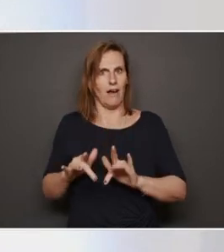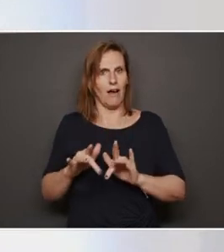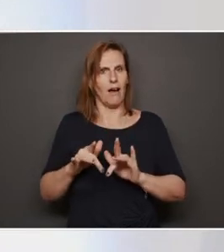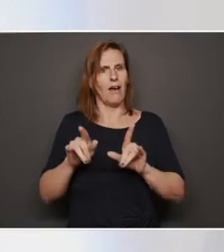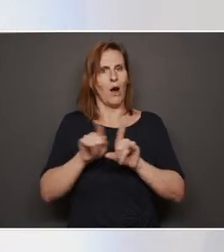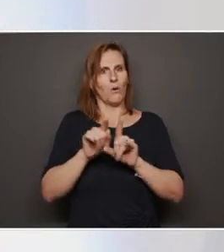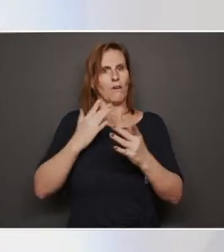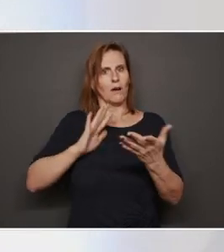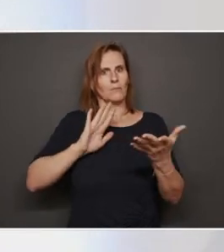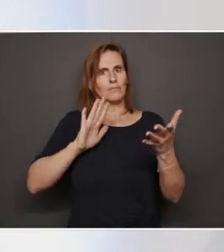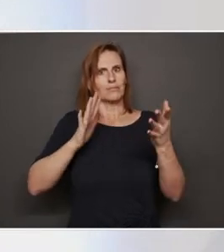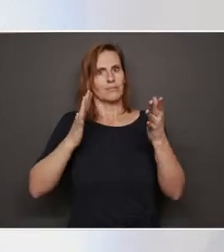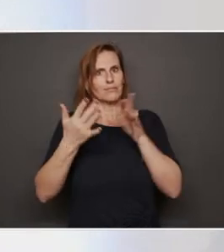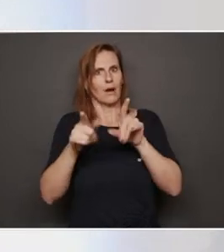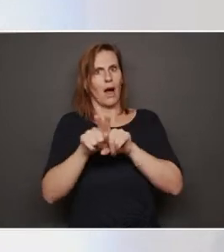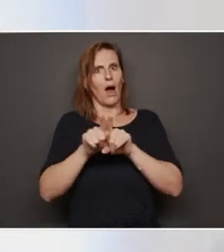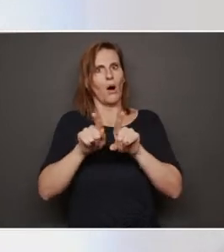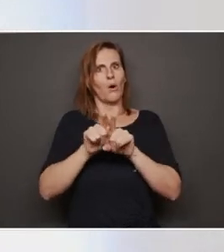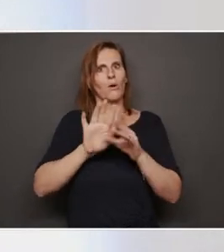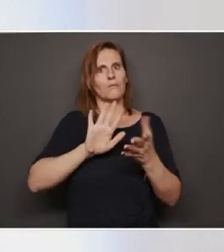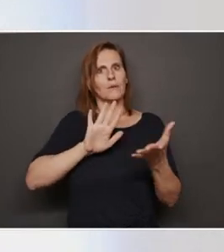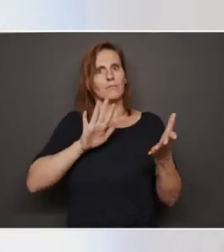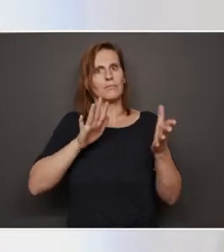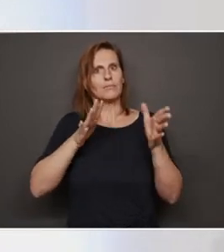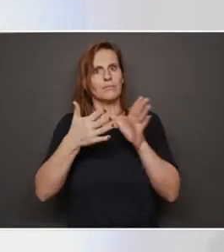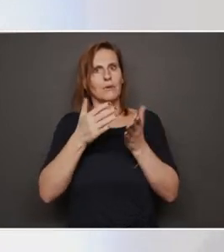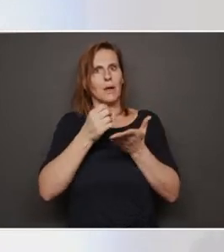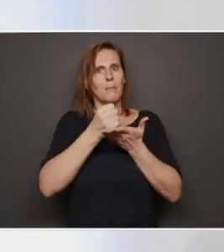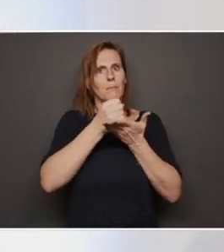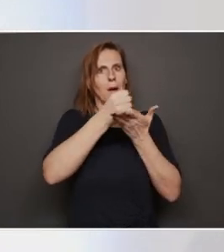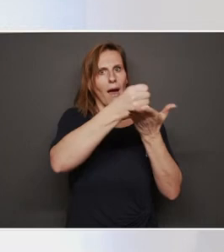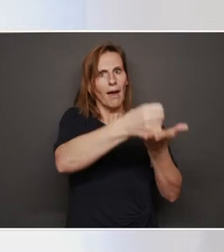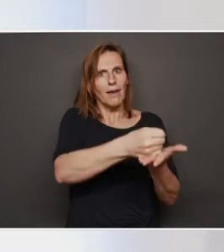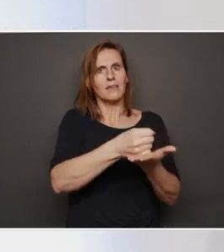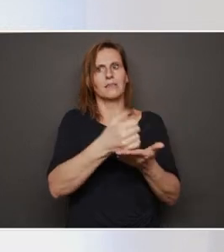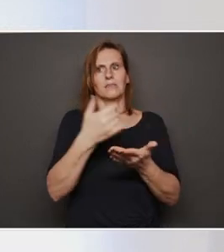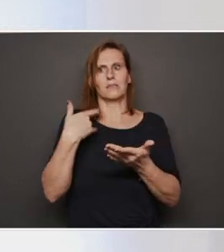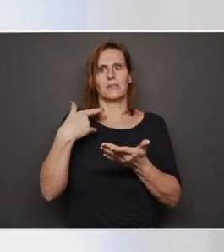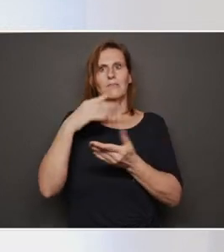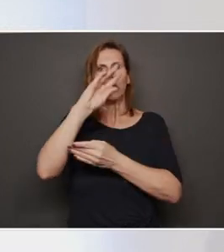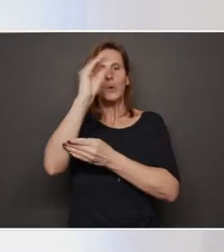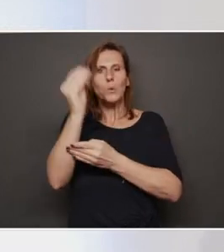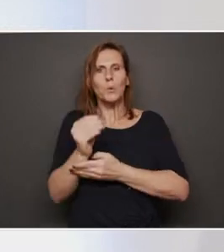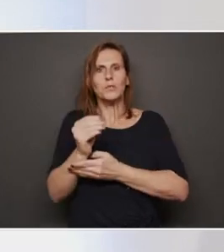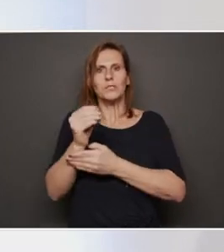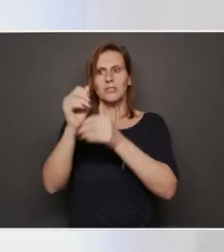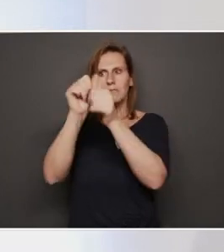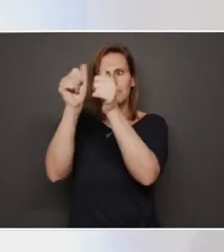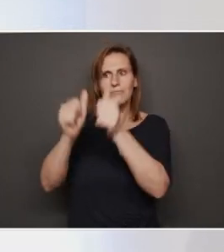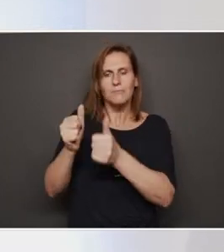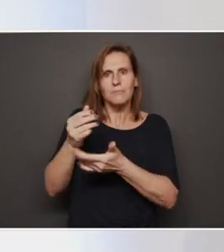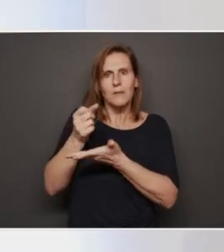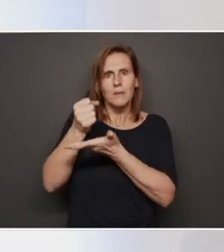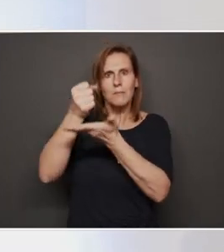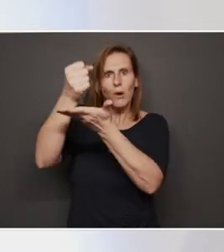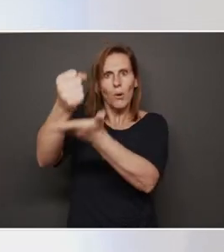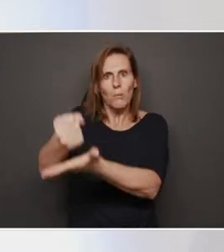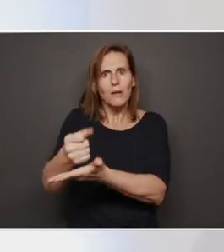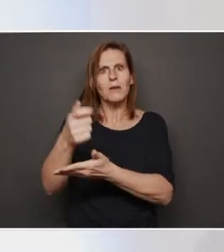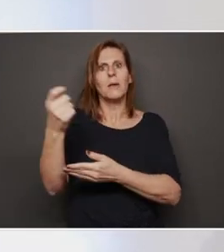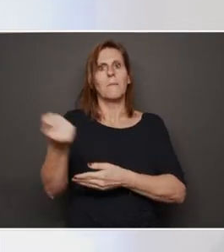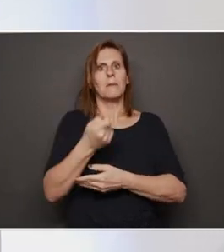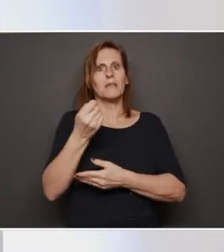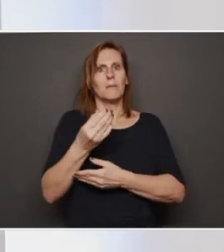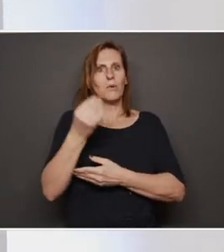Wechsel gegeben im Preis zu einem Kunstobjekt. Dieses Kunstobjekt bekommen Betriebe, die